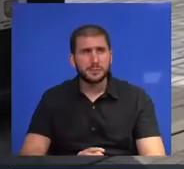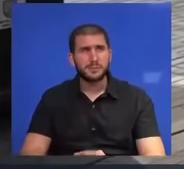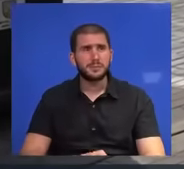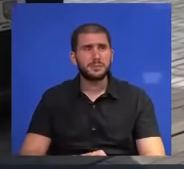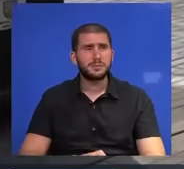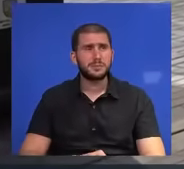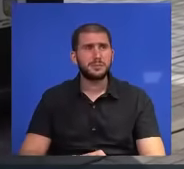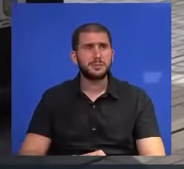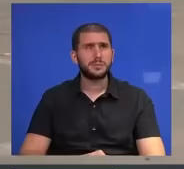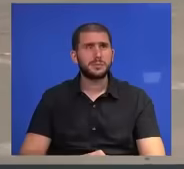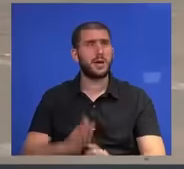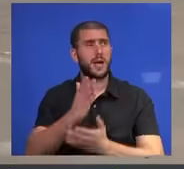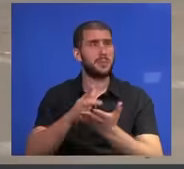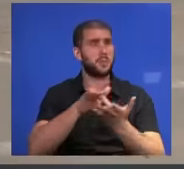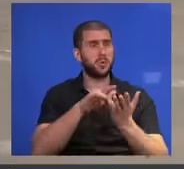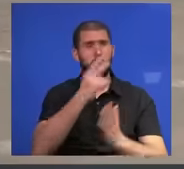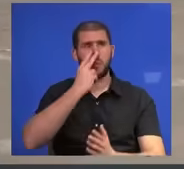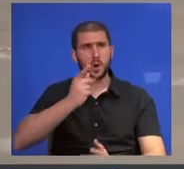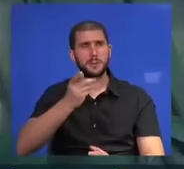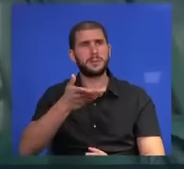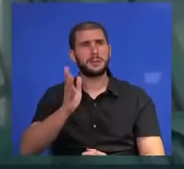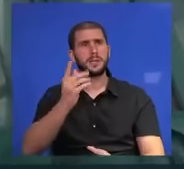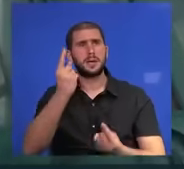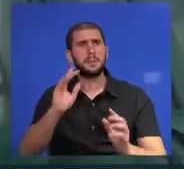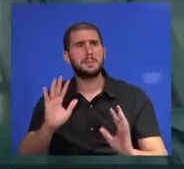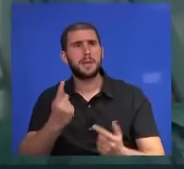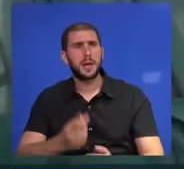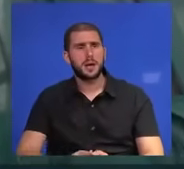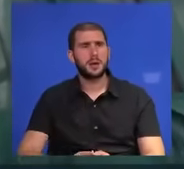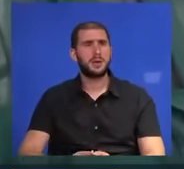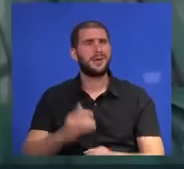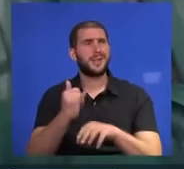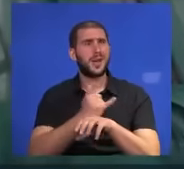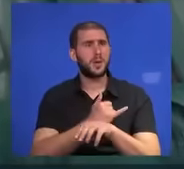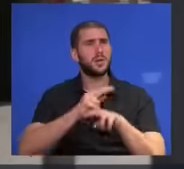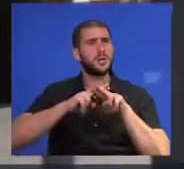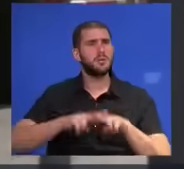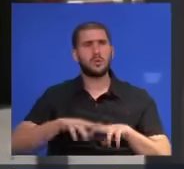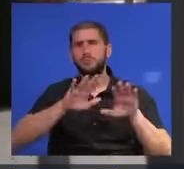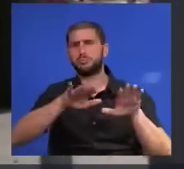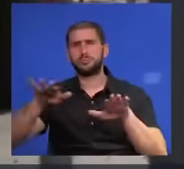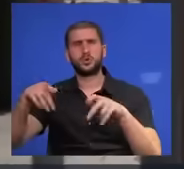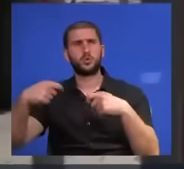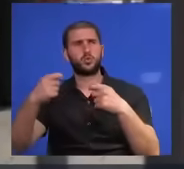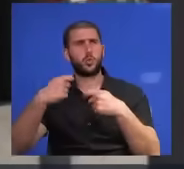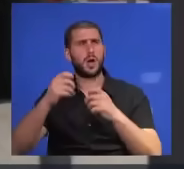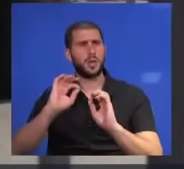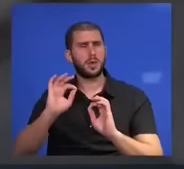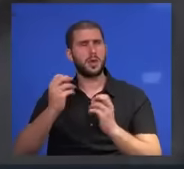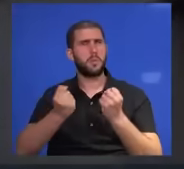בחלק מהמקומות רואים שהיציאה הייתה חפוזה. ירקות עוד נשארו על הדוכנים בשוק, מכוניות